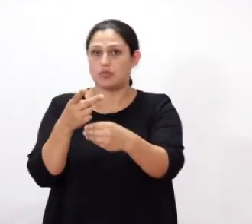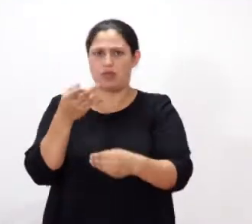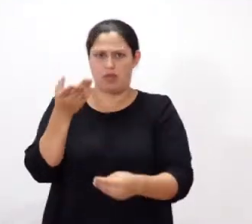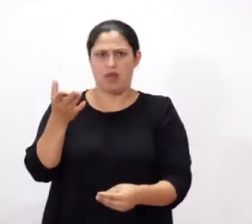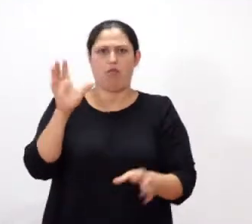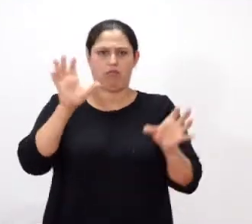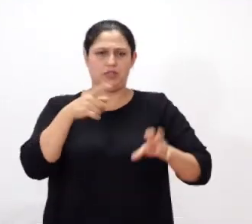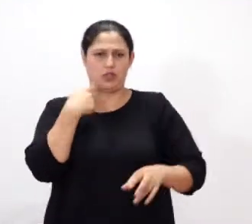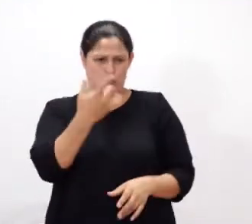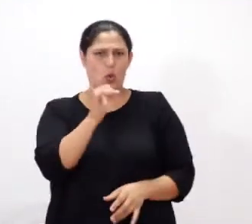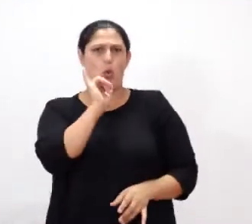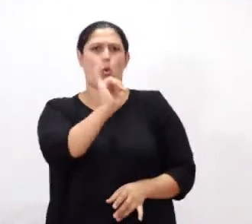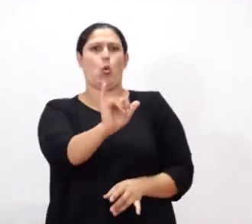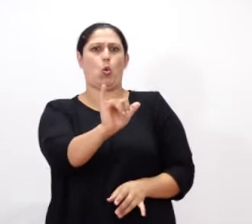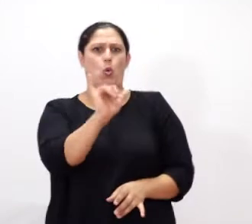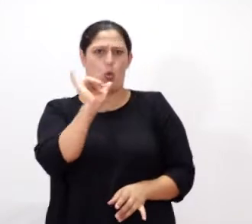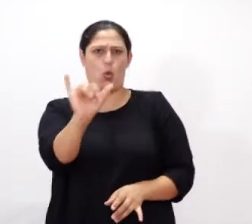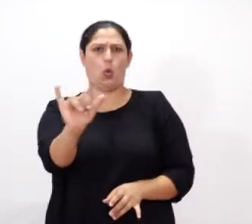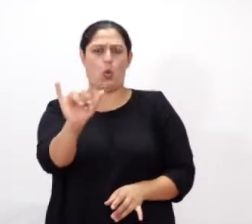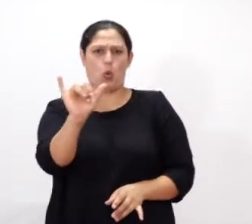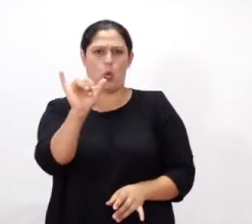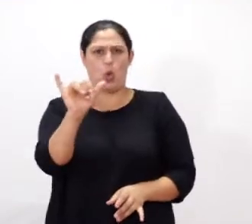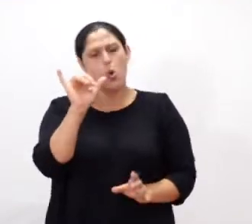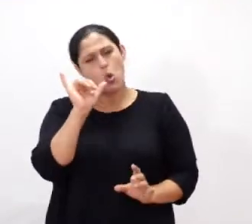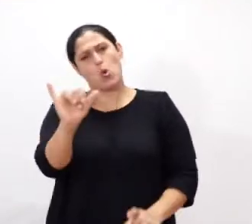او کو او او